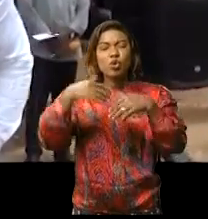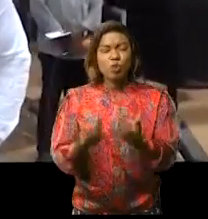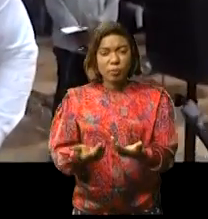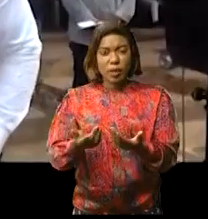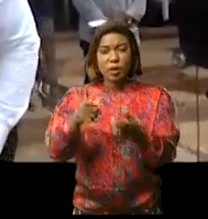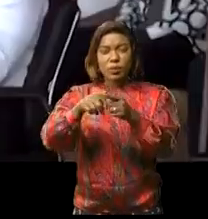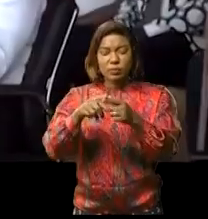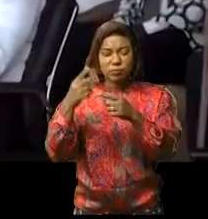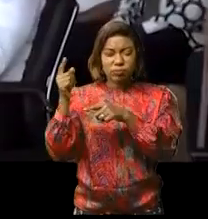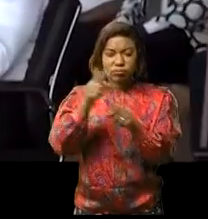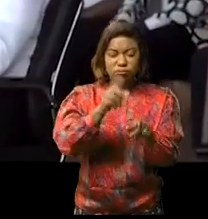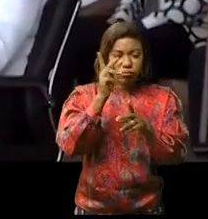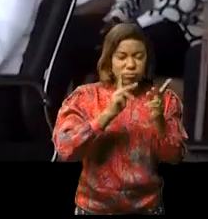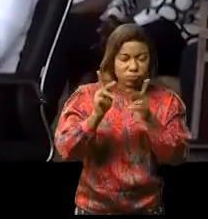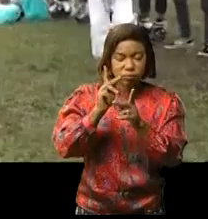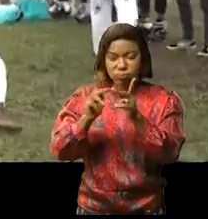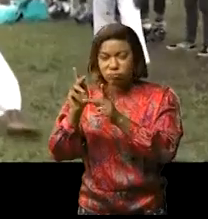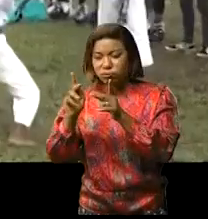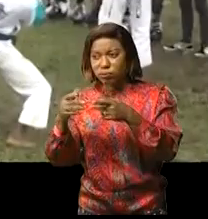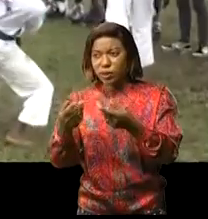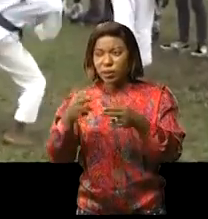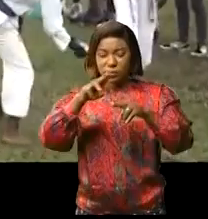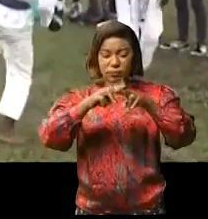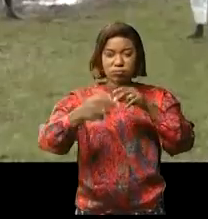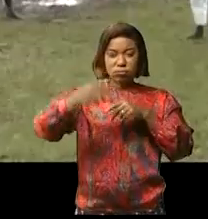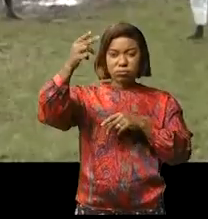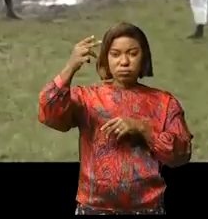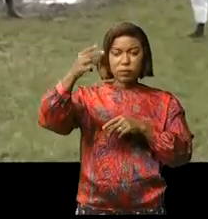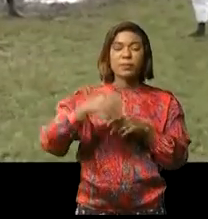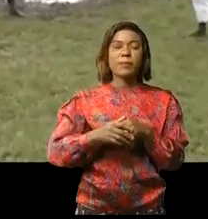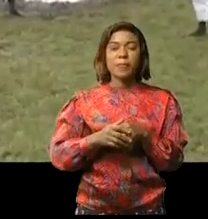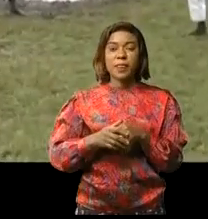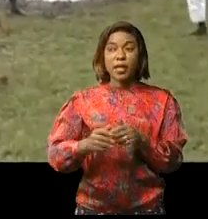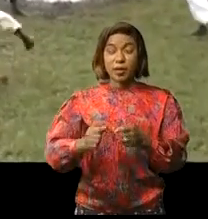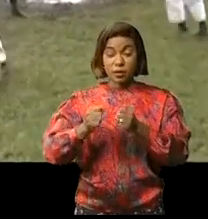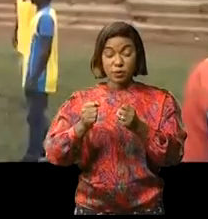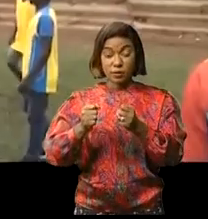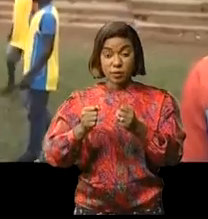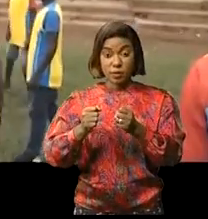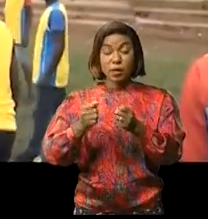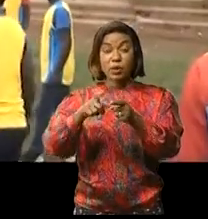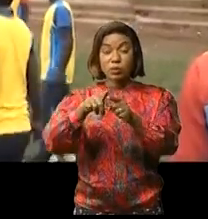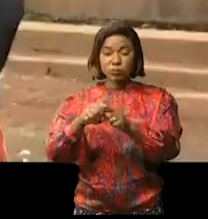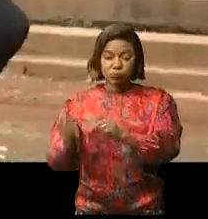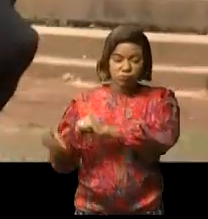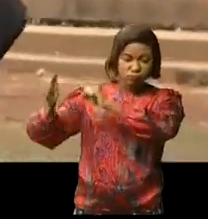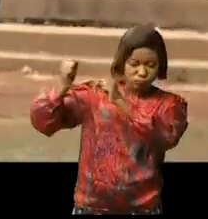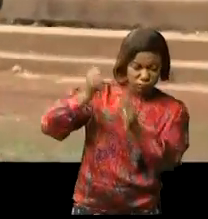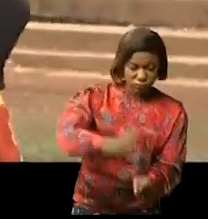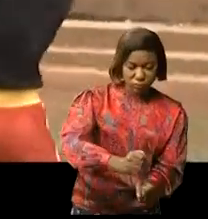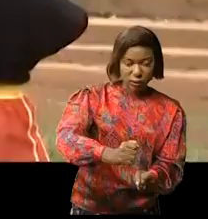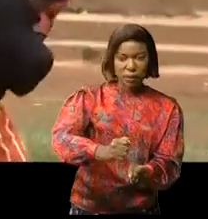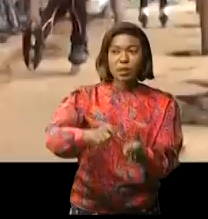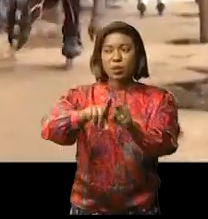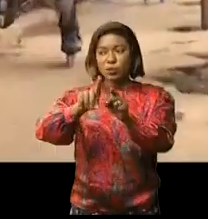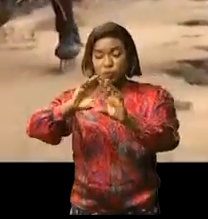de la tribune d'honneur, c'est pour assister à cette séance de démonstration de force. Karatéka, voleur, boxeur ou